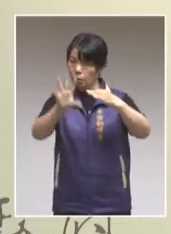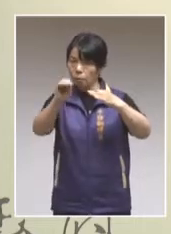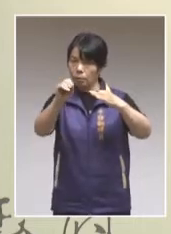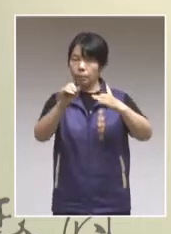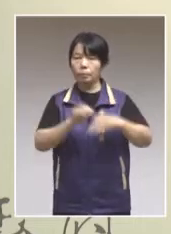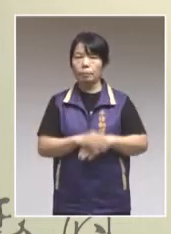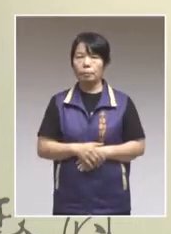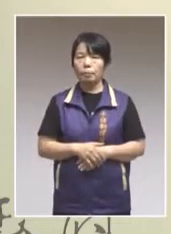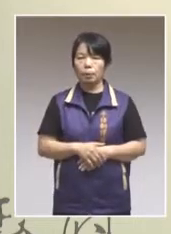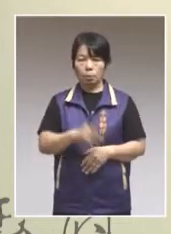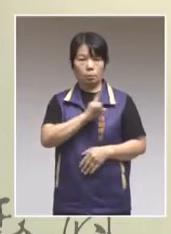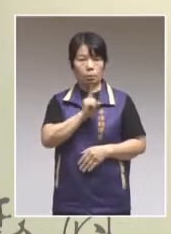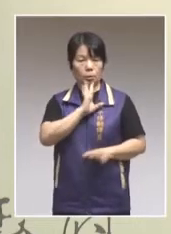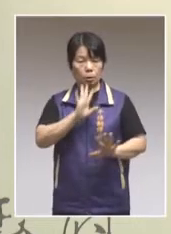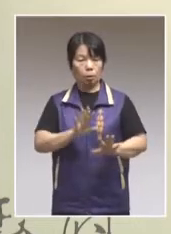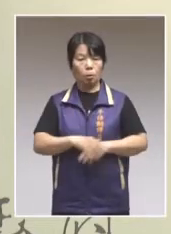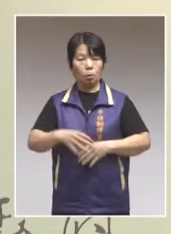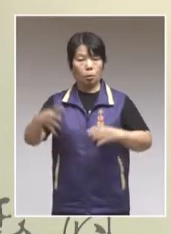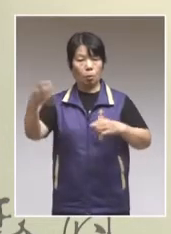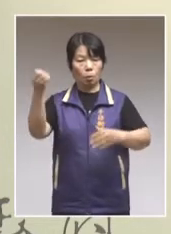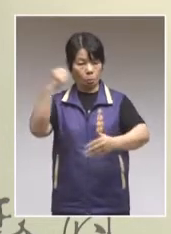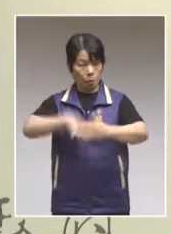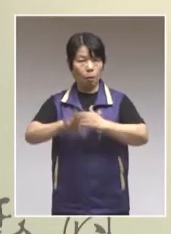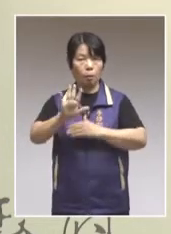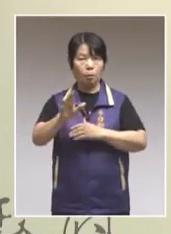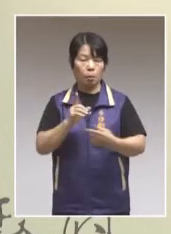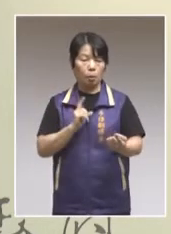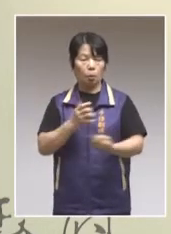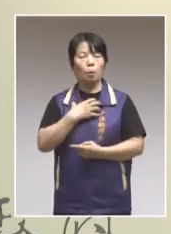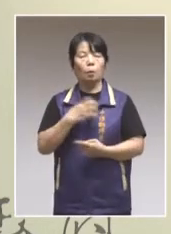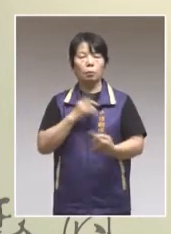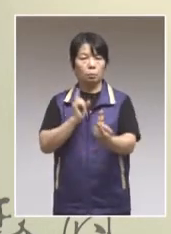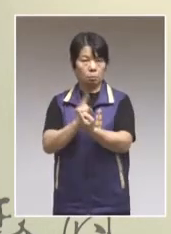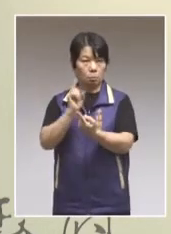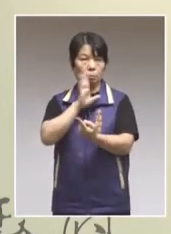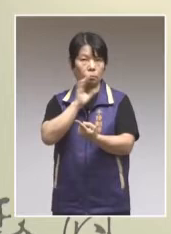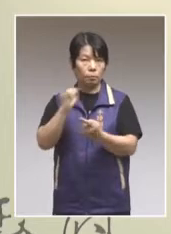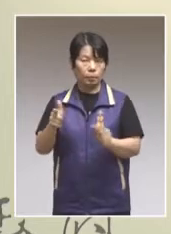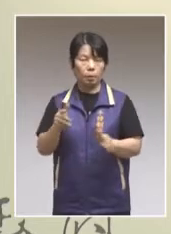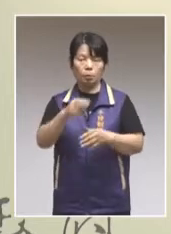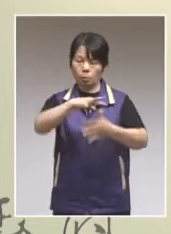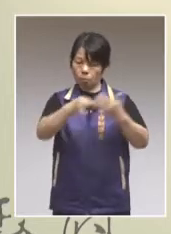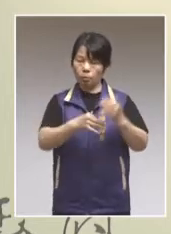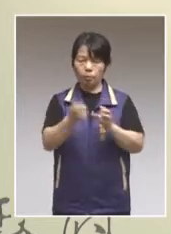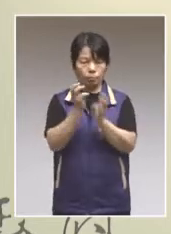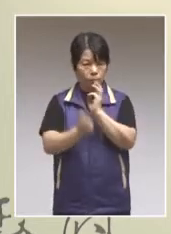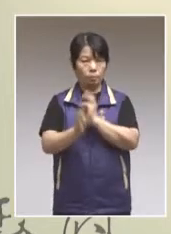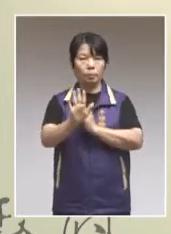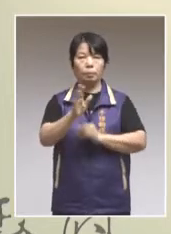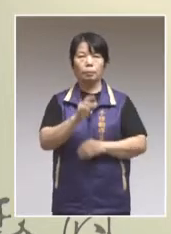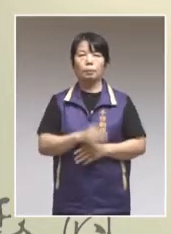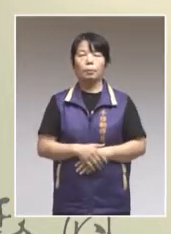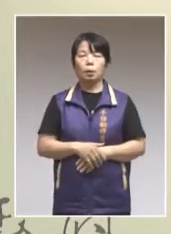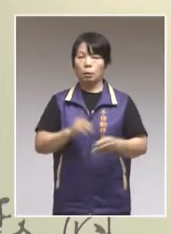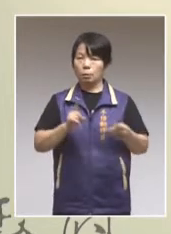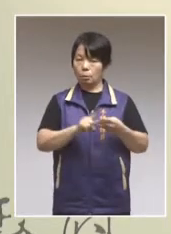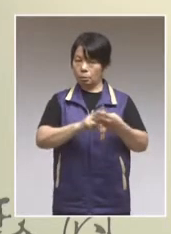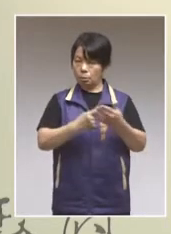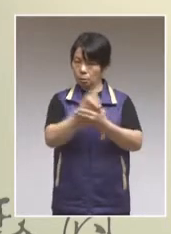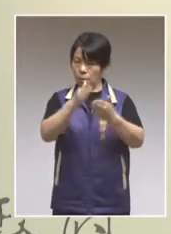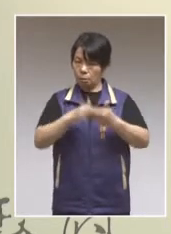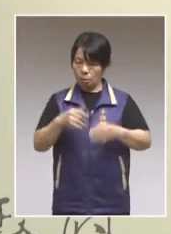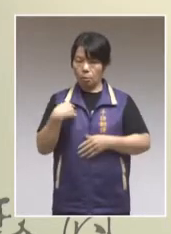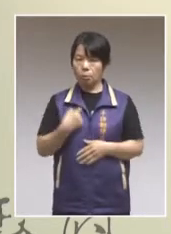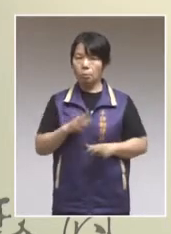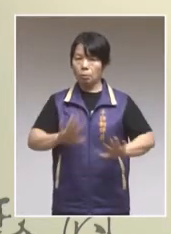不是也连带的被框列为风险对象，这个部分我们都有很详细的规范。那只要你的身